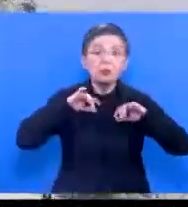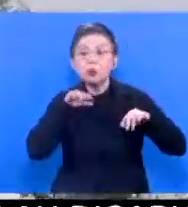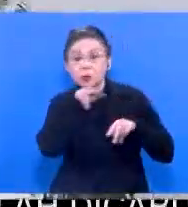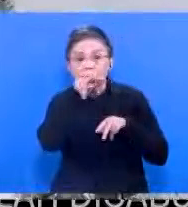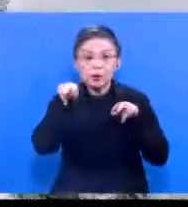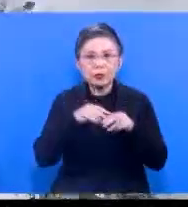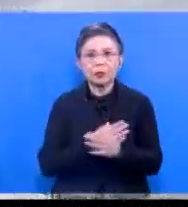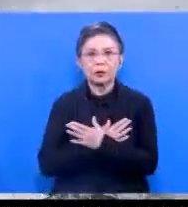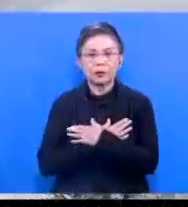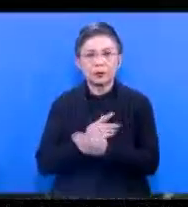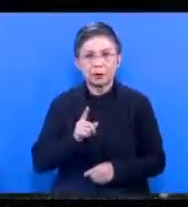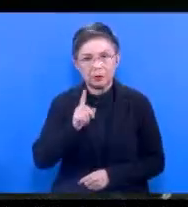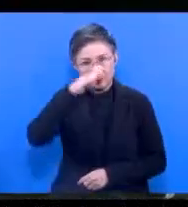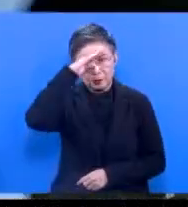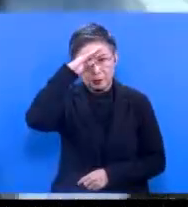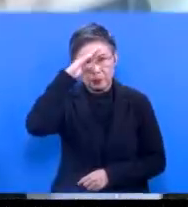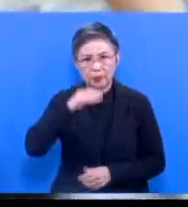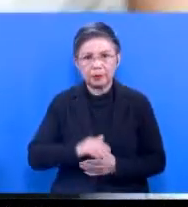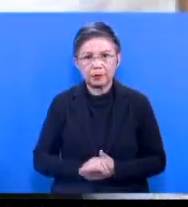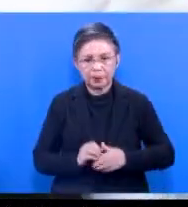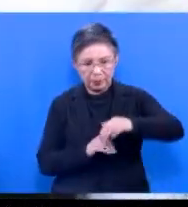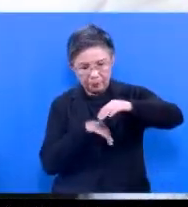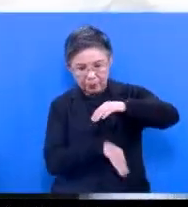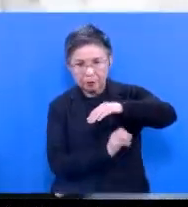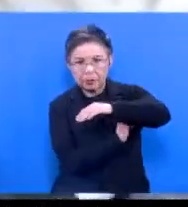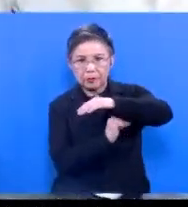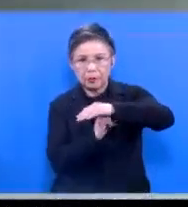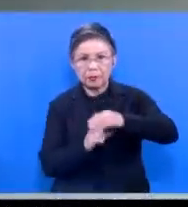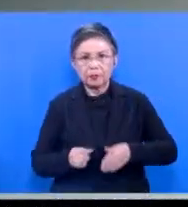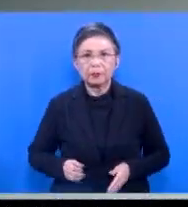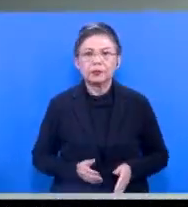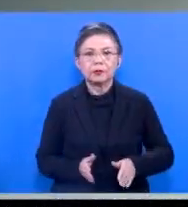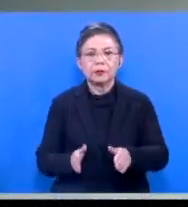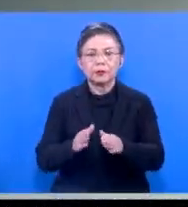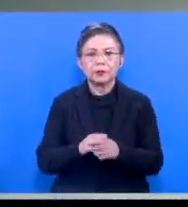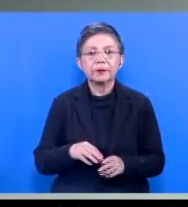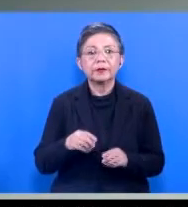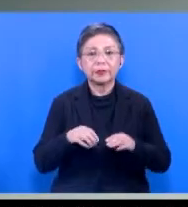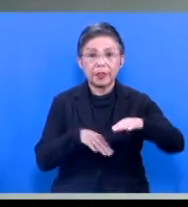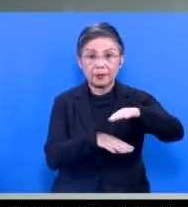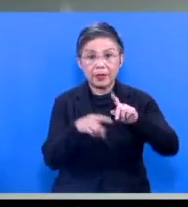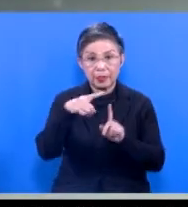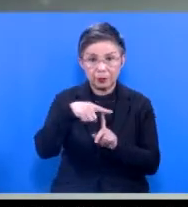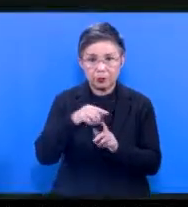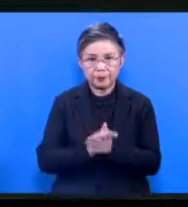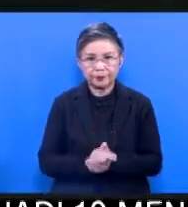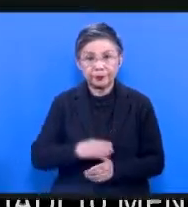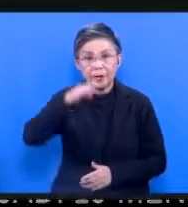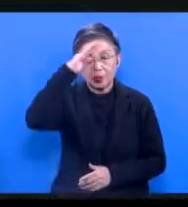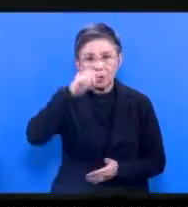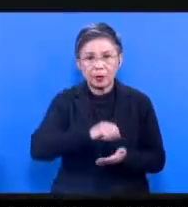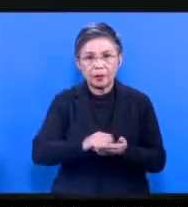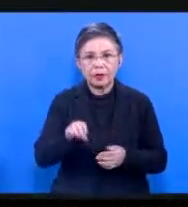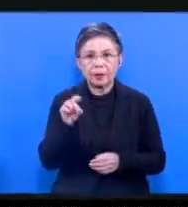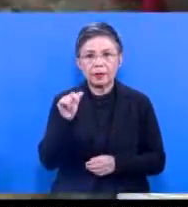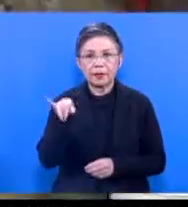demi melihat jasad seorang pria yang ditemukan di kolong jembatan Kali Tanah Abang Timur. Berdasarkan keterangan saksi, pria yang diketahui bernama